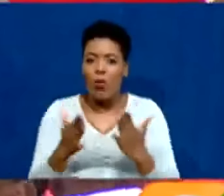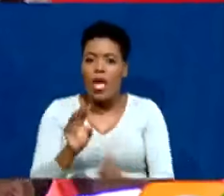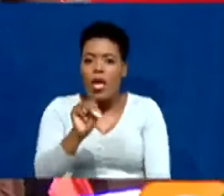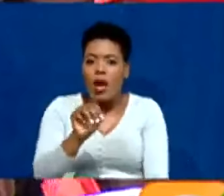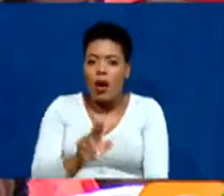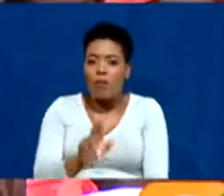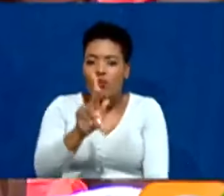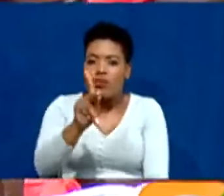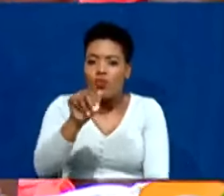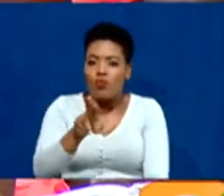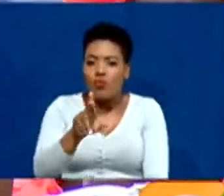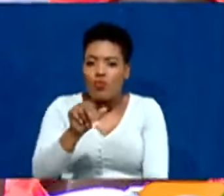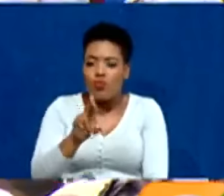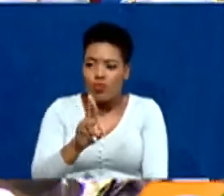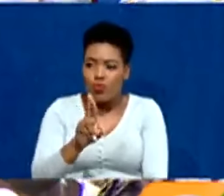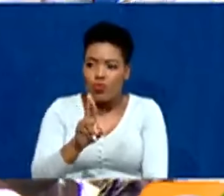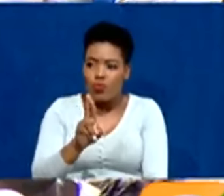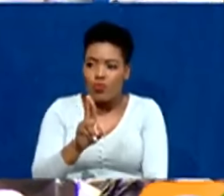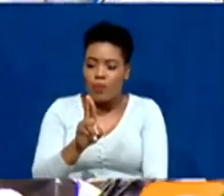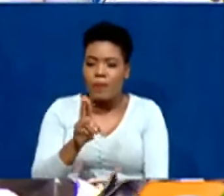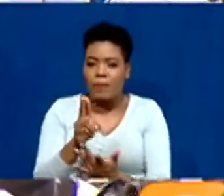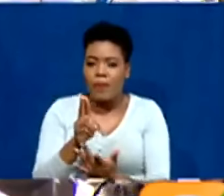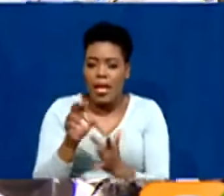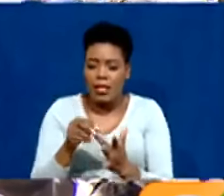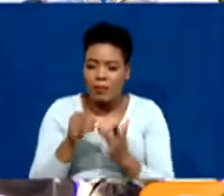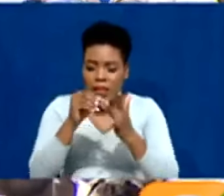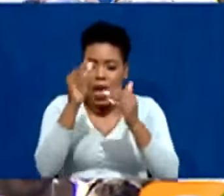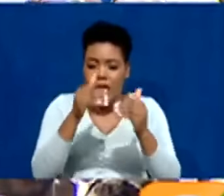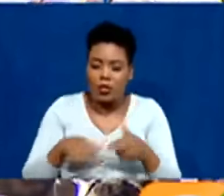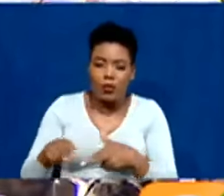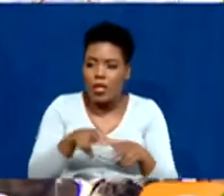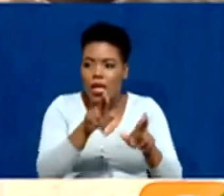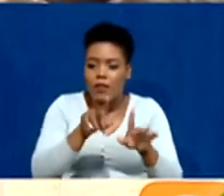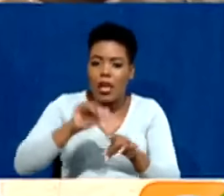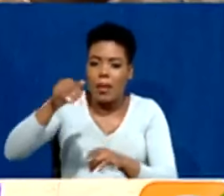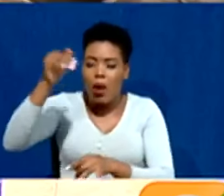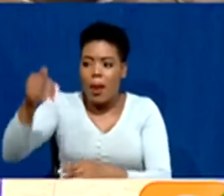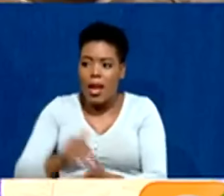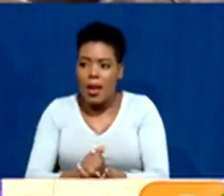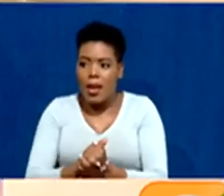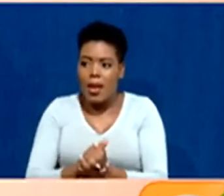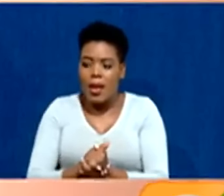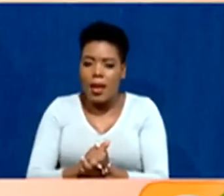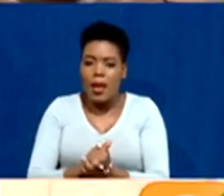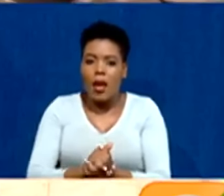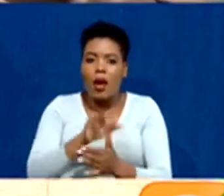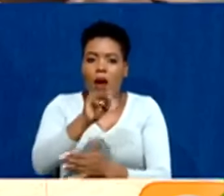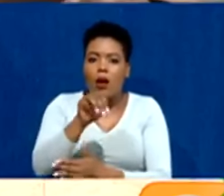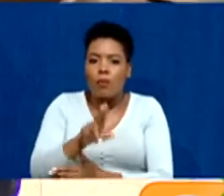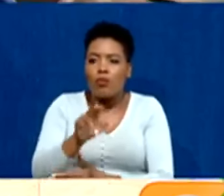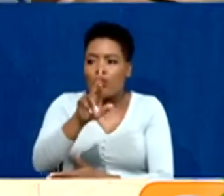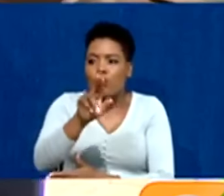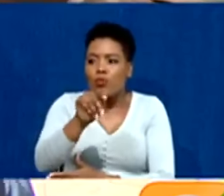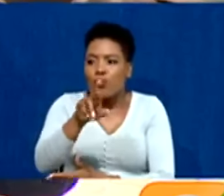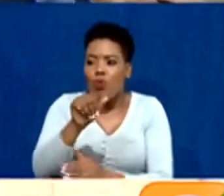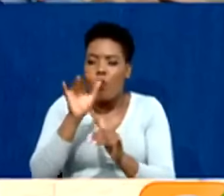wakazi wanaoishi kwenye maeneo hatari hasa karibu na mito na milimani. Mukuru must stay.